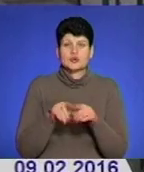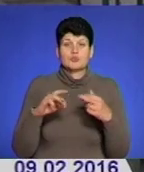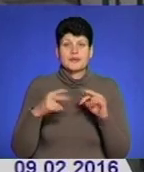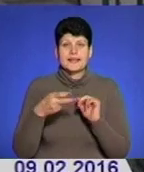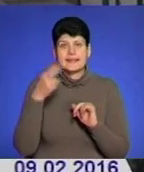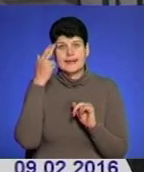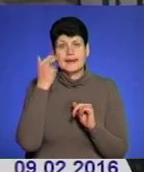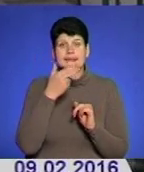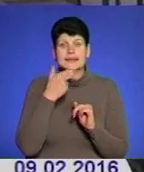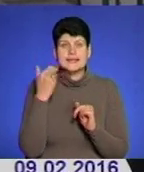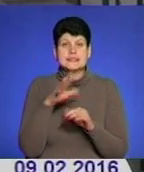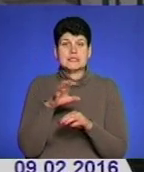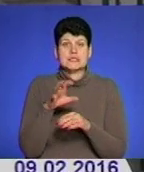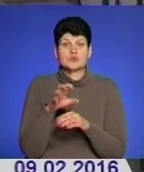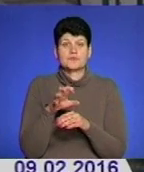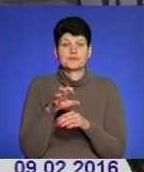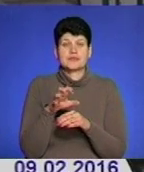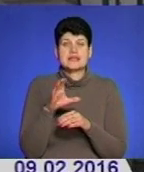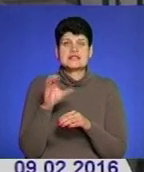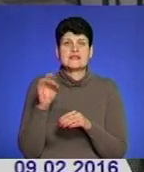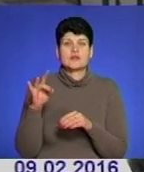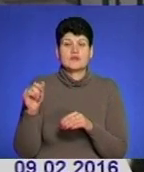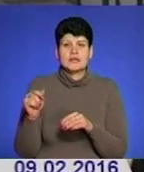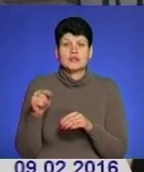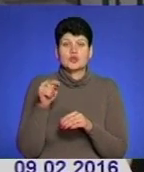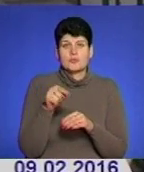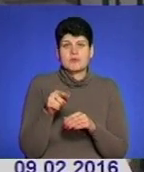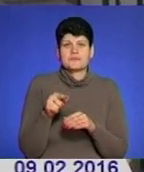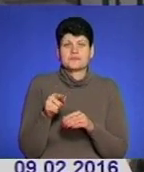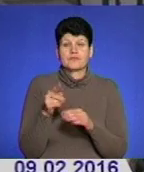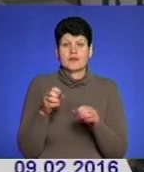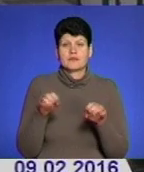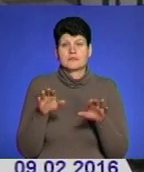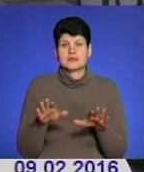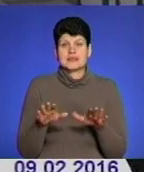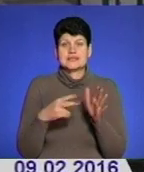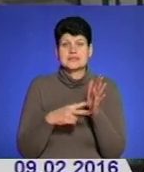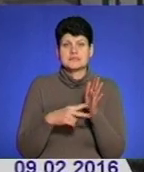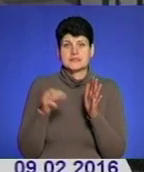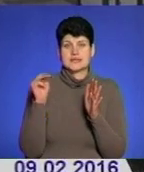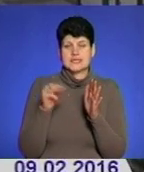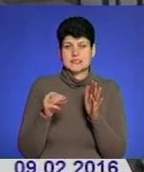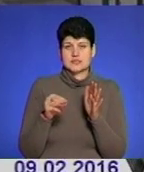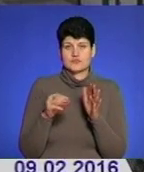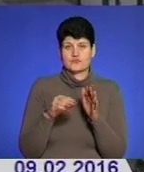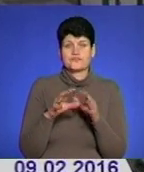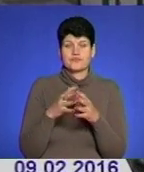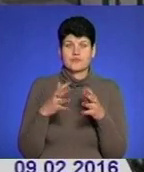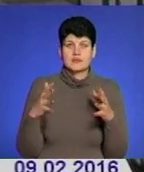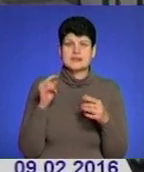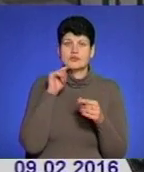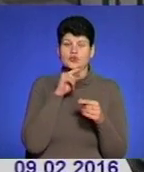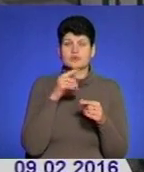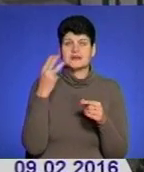італійські насоси на свердловинах, то ми зійшли на 70 тисяч в основному. Це економія